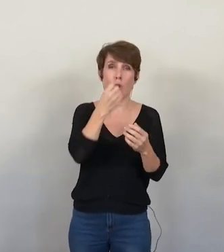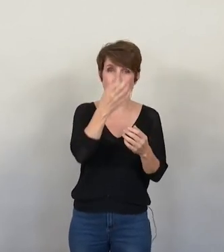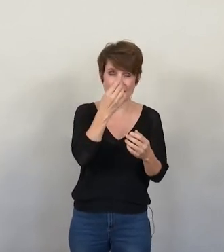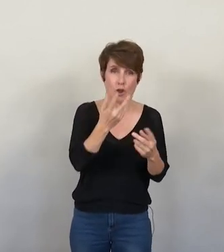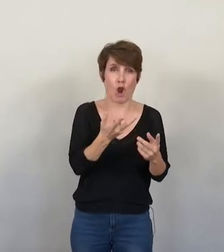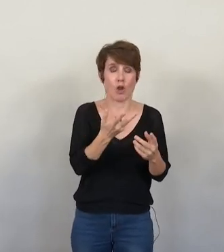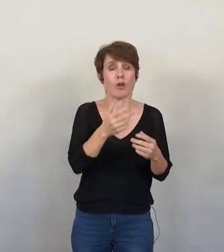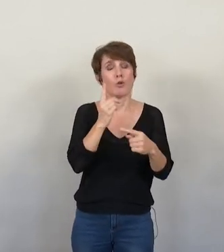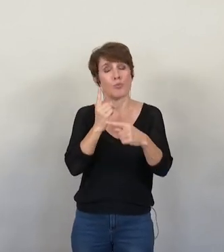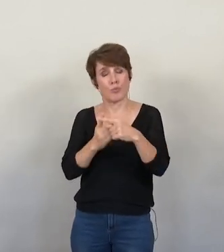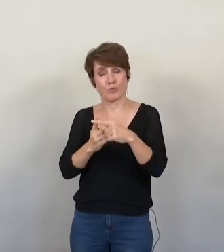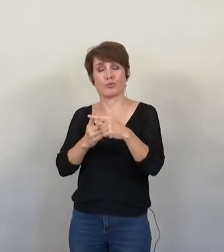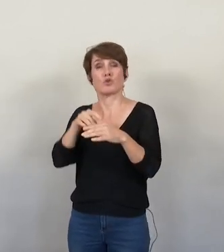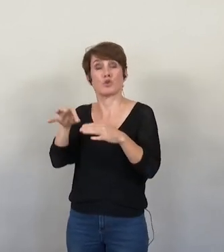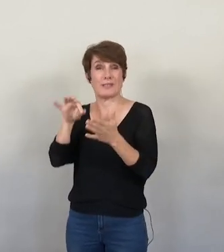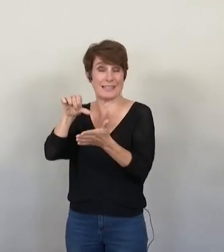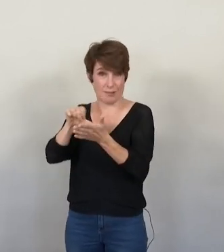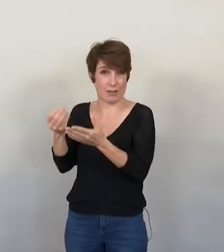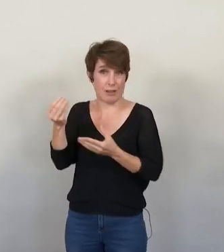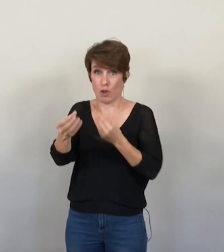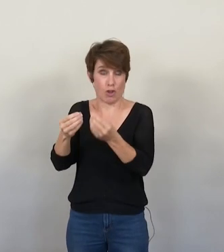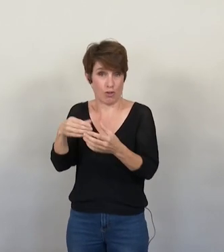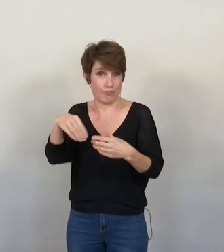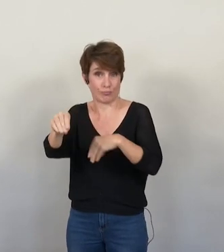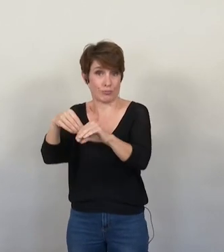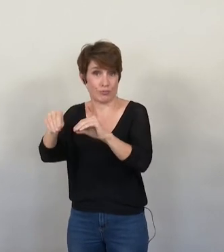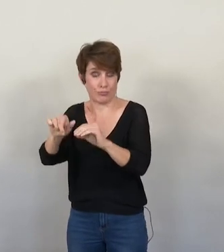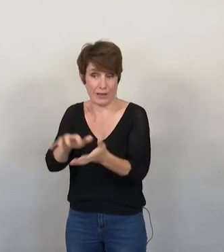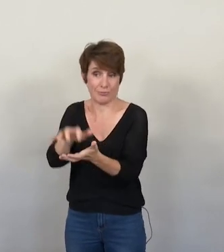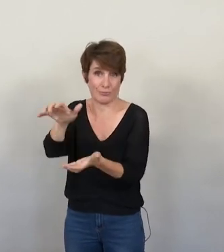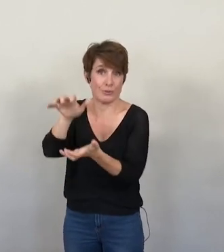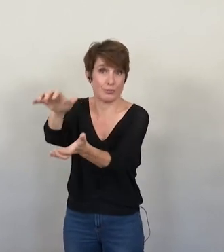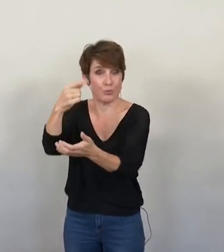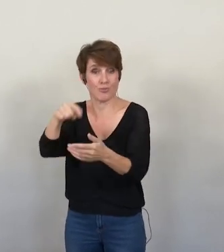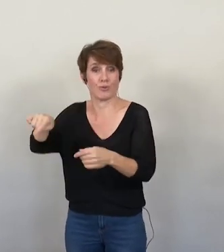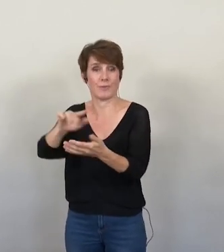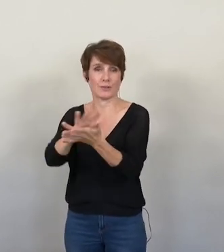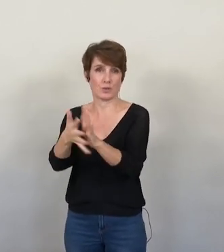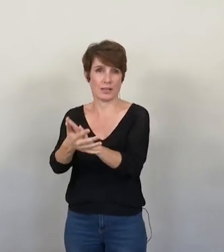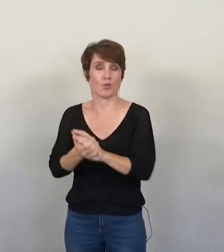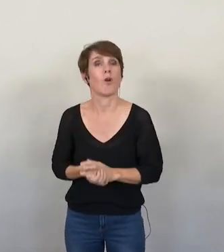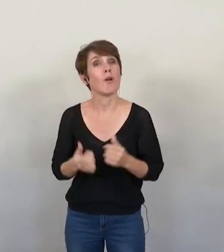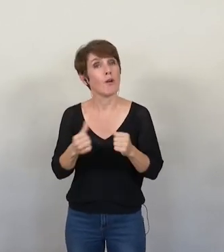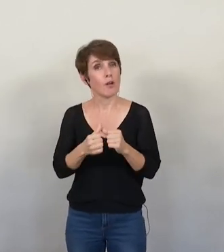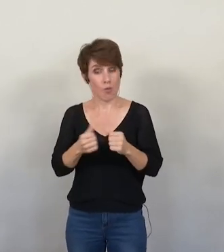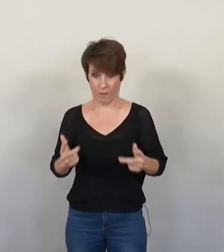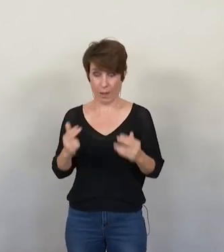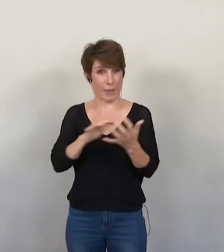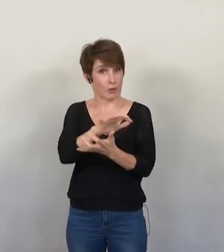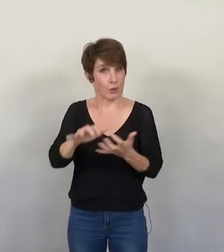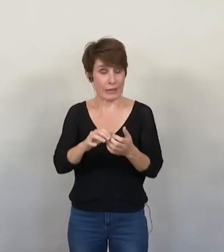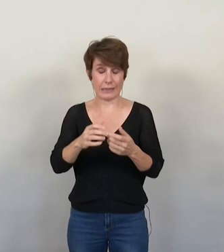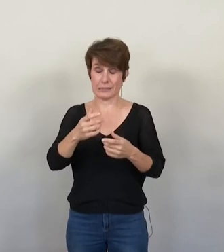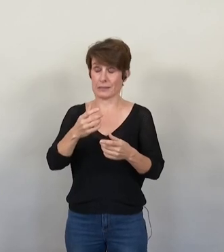il est évidemment de notre devoir de soutenir ces associations d'aide alimentaire dans cette période de crise alimentaire